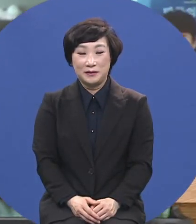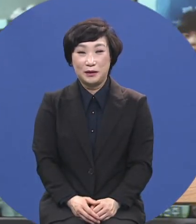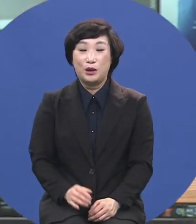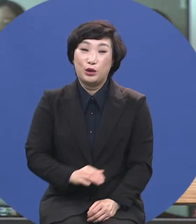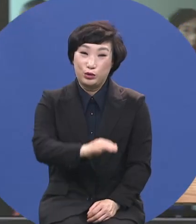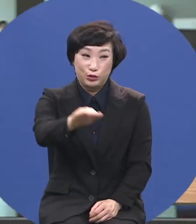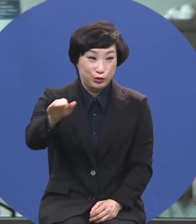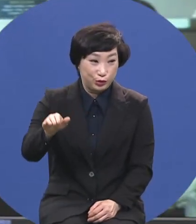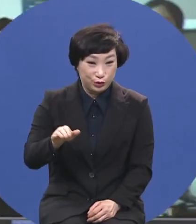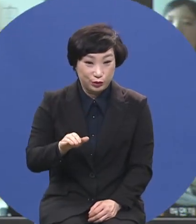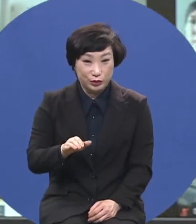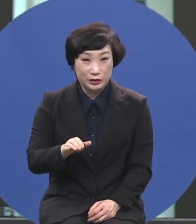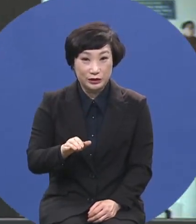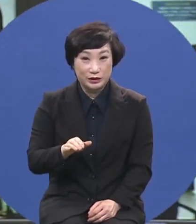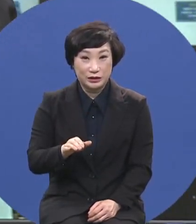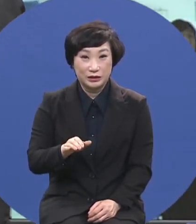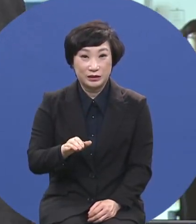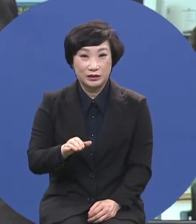우리는